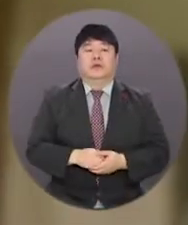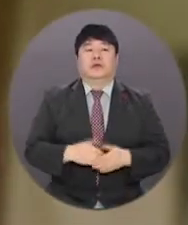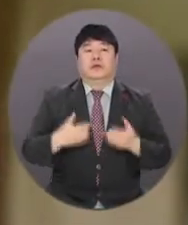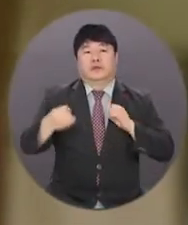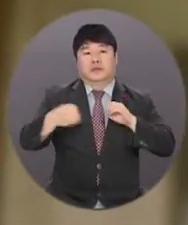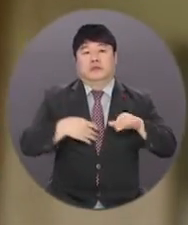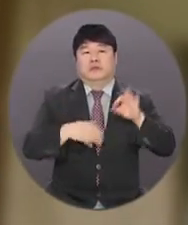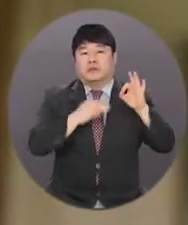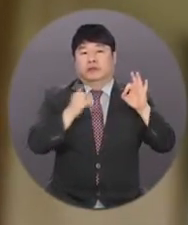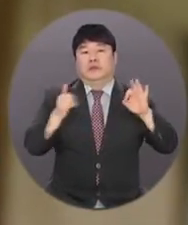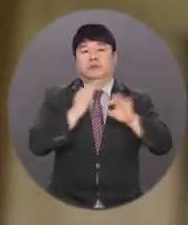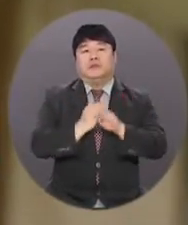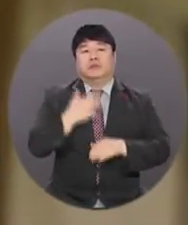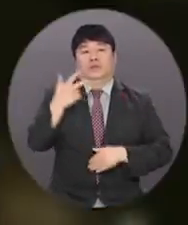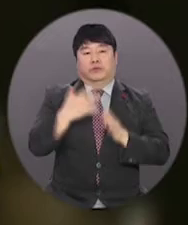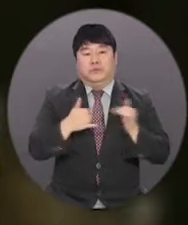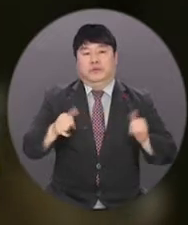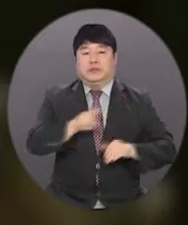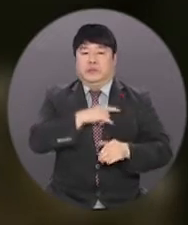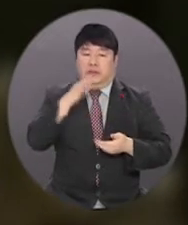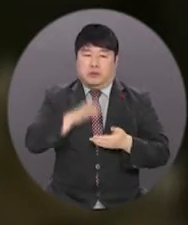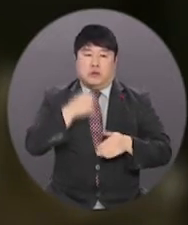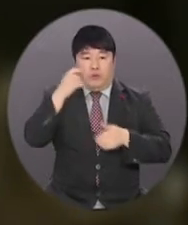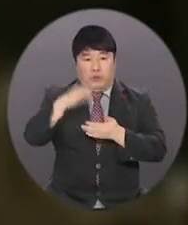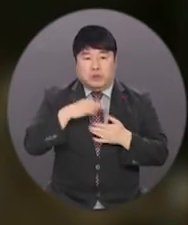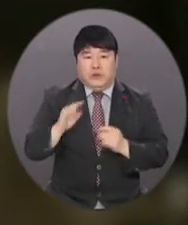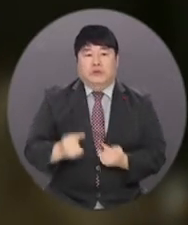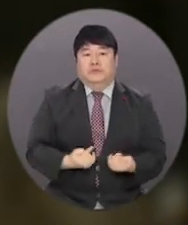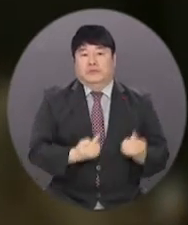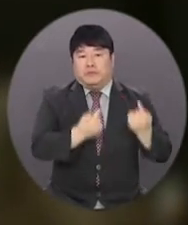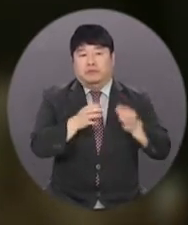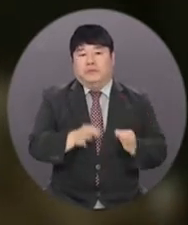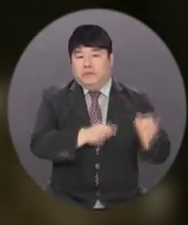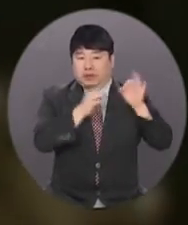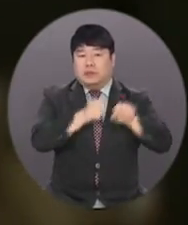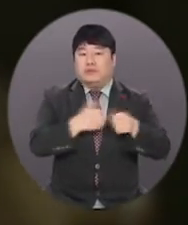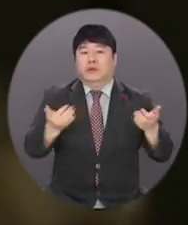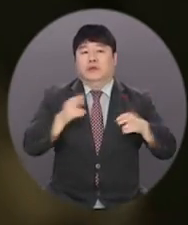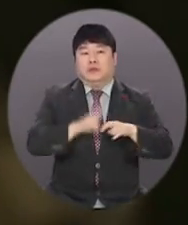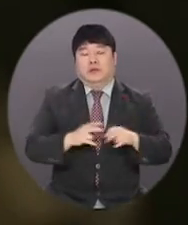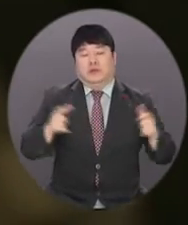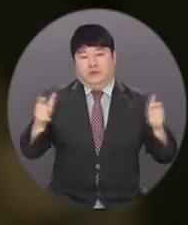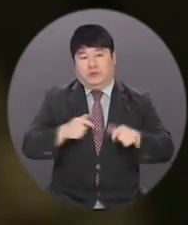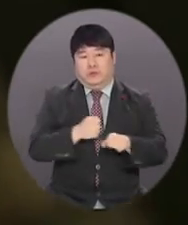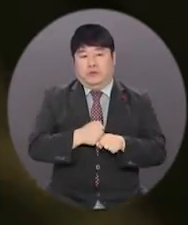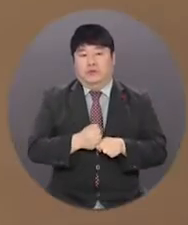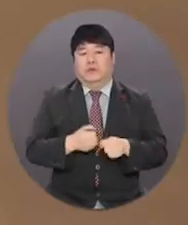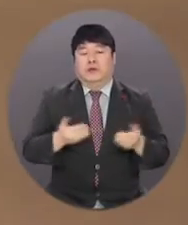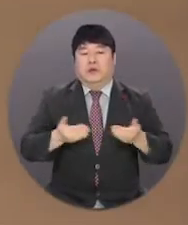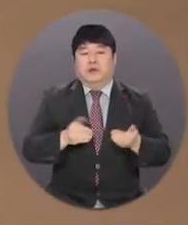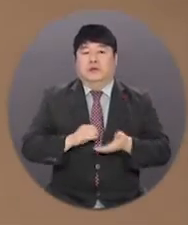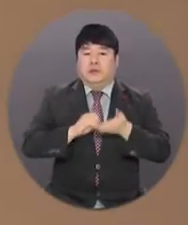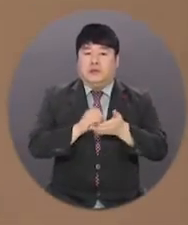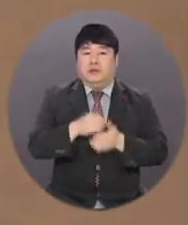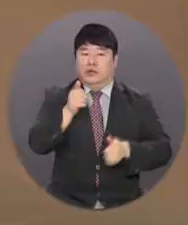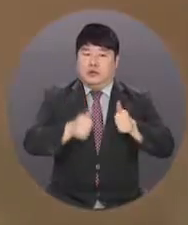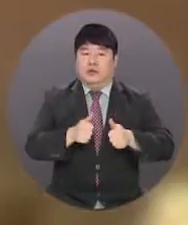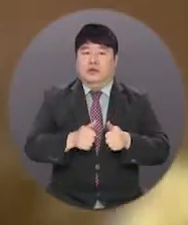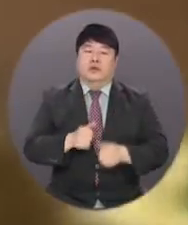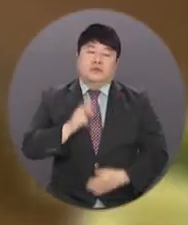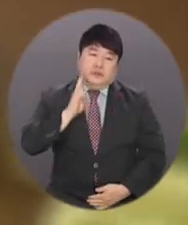응답자 10명 가운데 7명이 최저임금 인상으로 일자리가 줄었다고 답해 구직 경쟁 역시 치열한 것으로